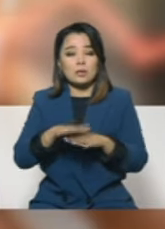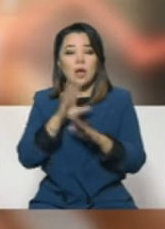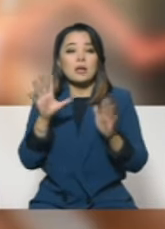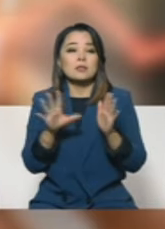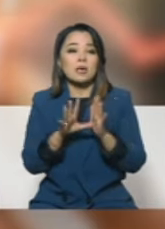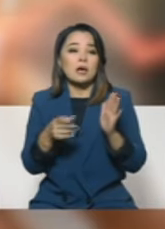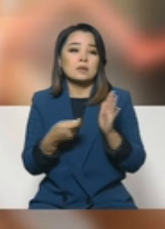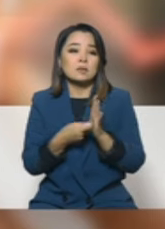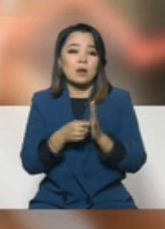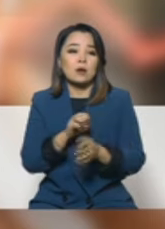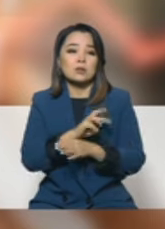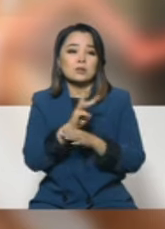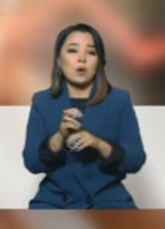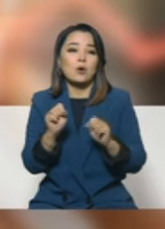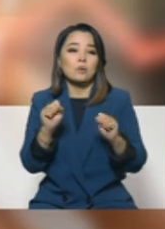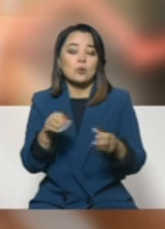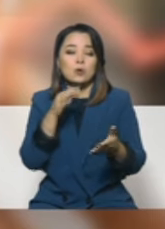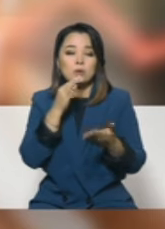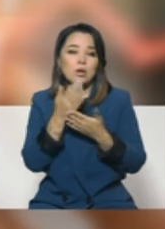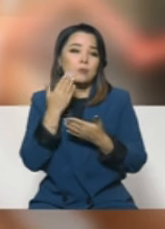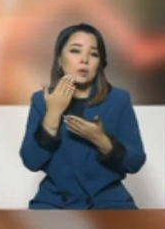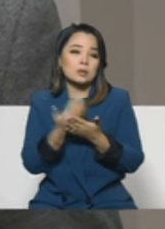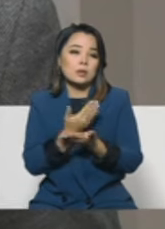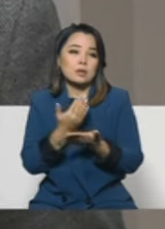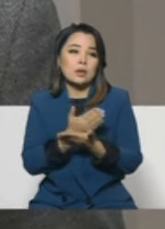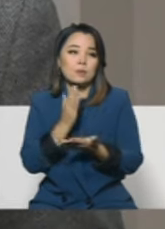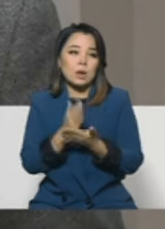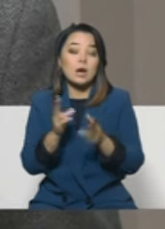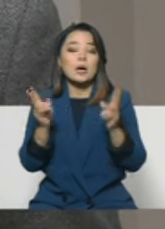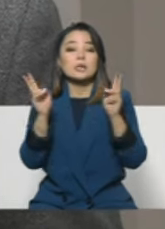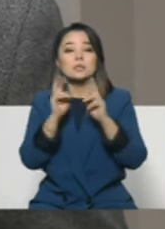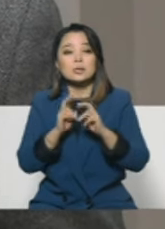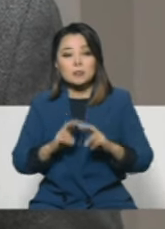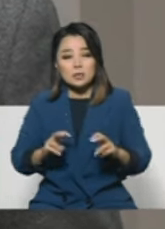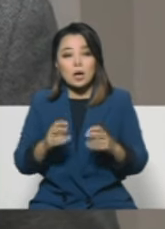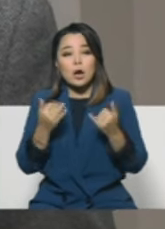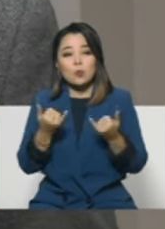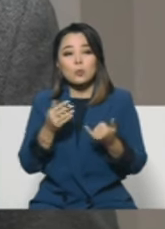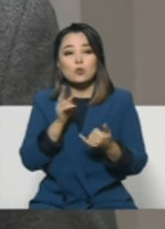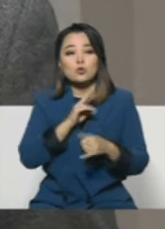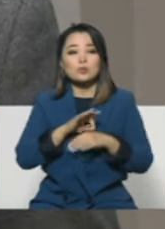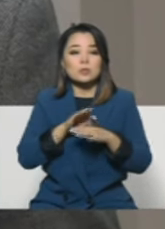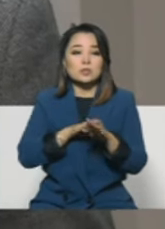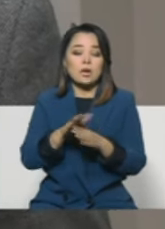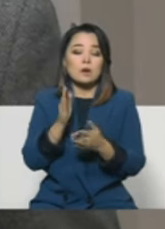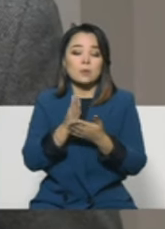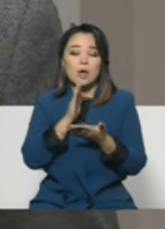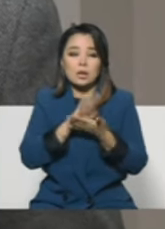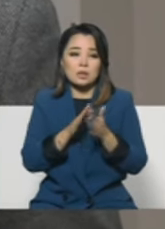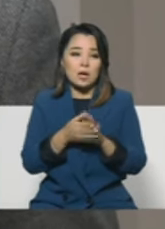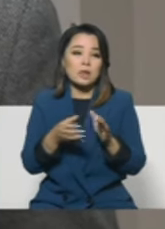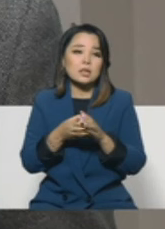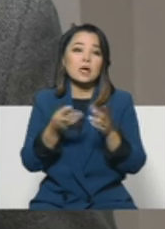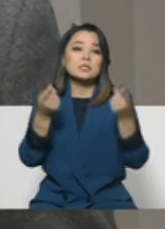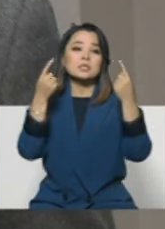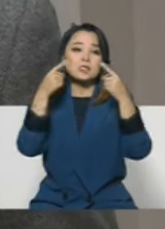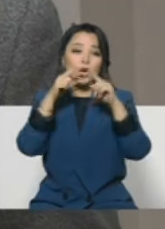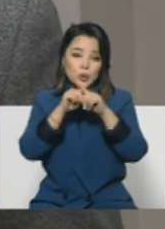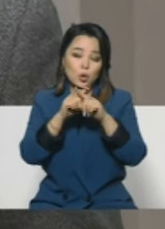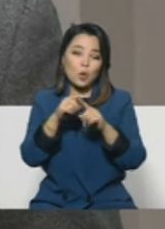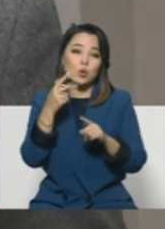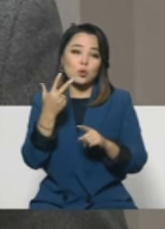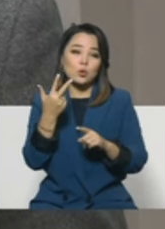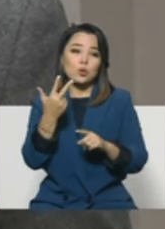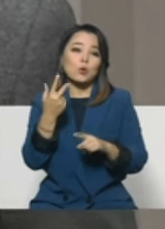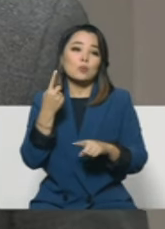электр энергиясымен қамтамасыз ете алады деген болжам бар. Тексерілген, қазіргі уақытта жұмыс өтілі бар заманауи технология ол